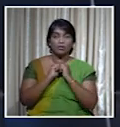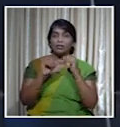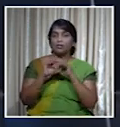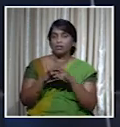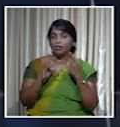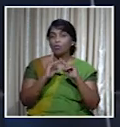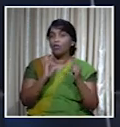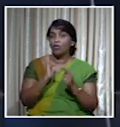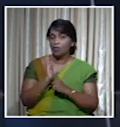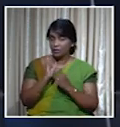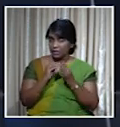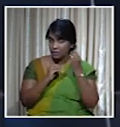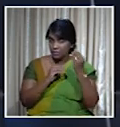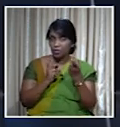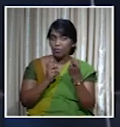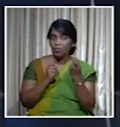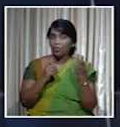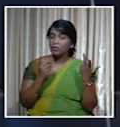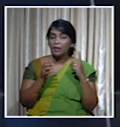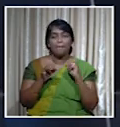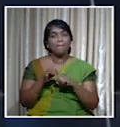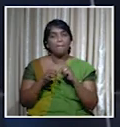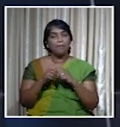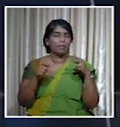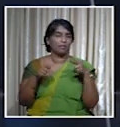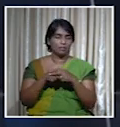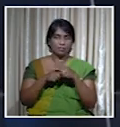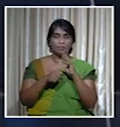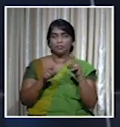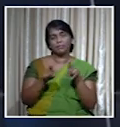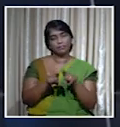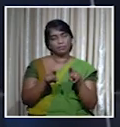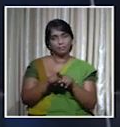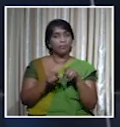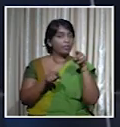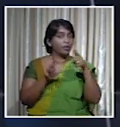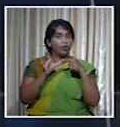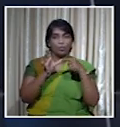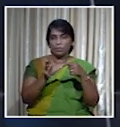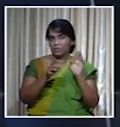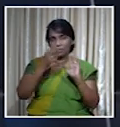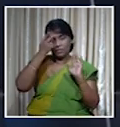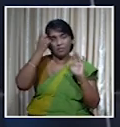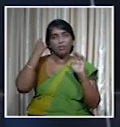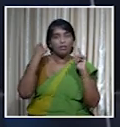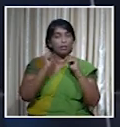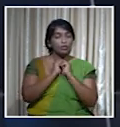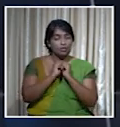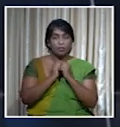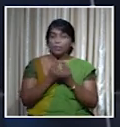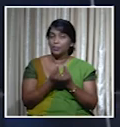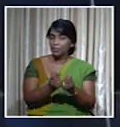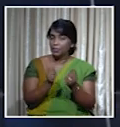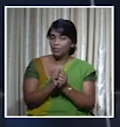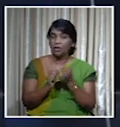ඉතින් අතිකාල දෙන එකට මුදල් නැති වෙච්ච ප්‍රශ්නේ ඉඳ කප්පාදු කරනවා. ඒක නිසා ඒක නෙමෙයි උත්තරේ. ඒ නිසා සේවකයන්ගේ